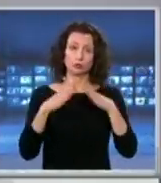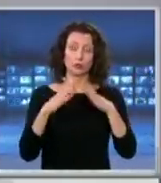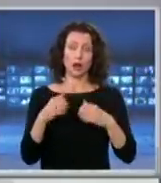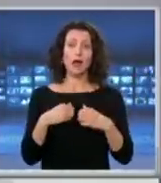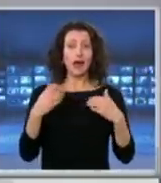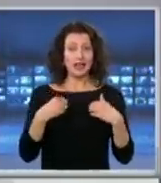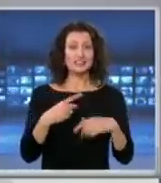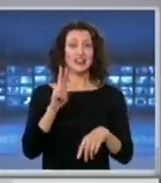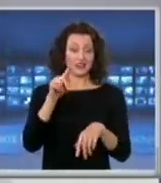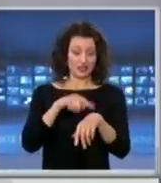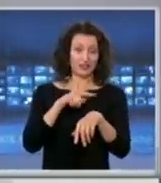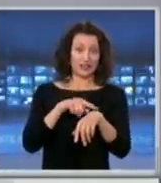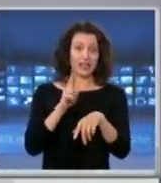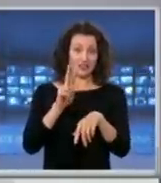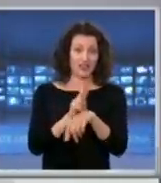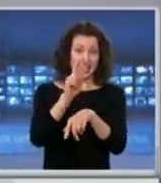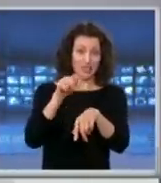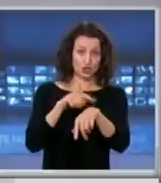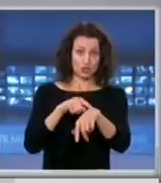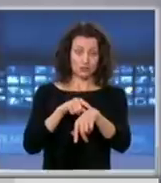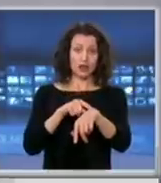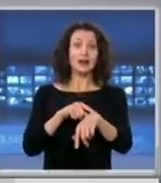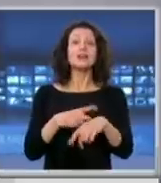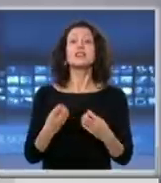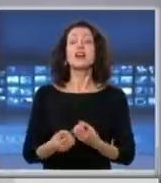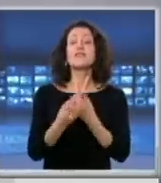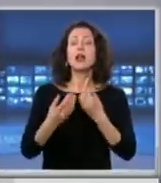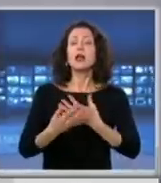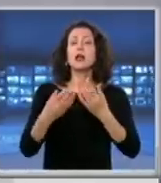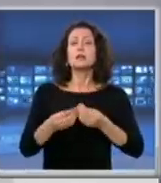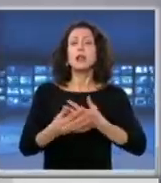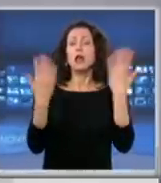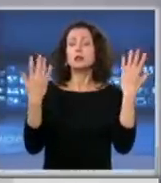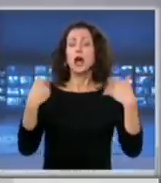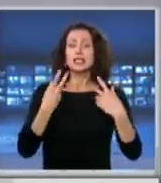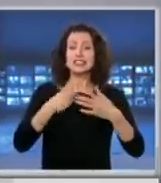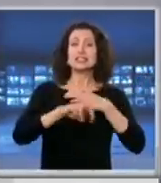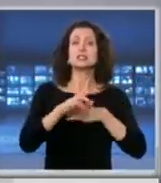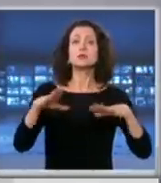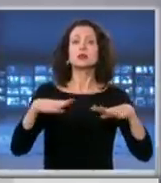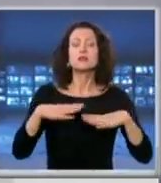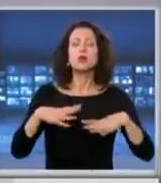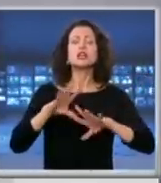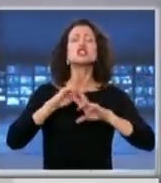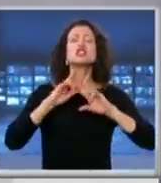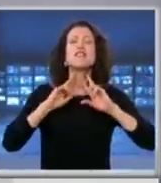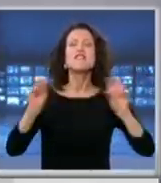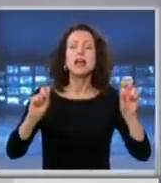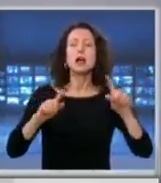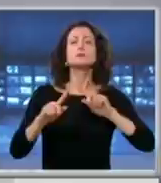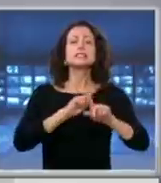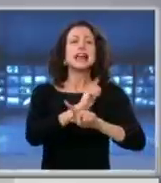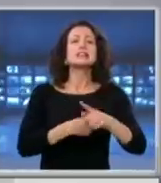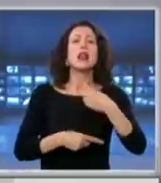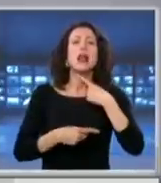ще излеза в двора и ще викам, ама колкото имам глас, Христос воскресе, да го направим всеки